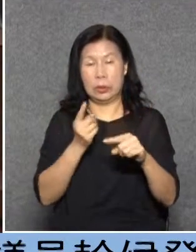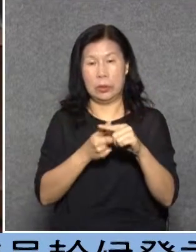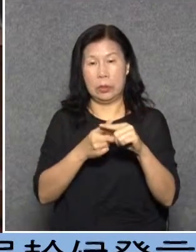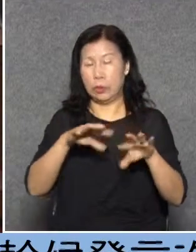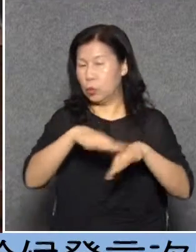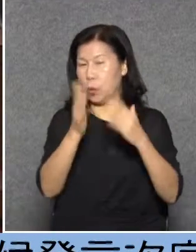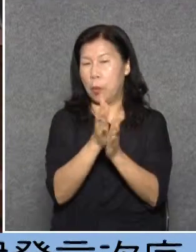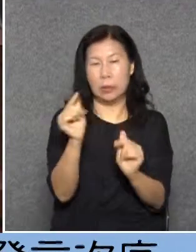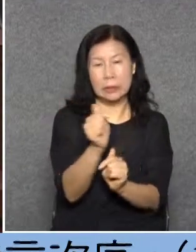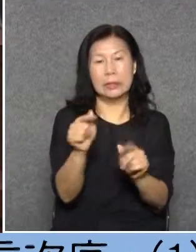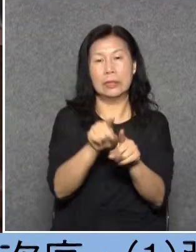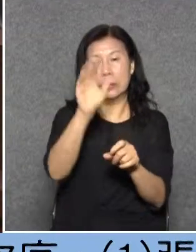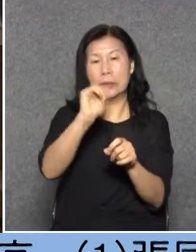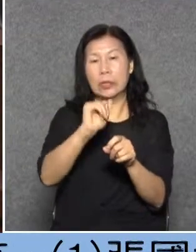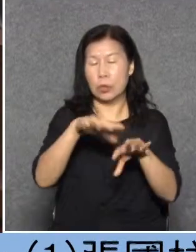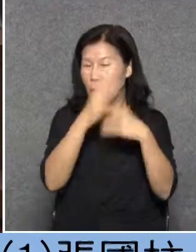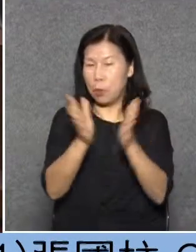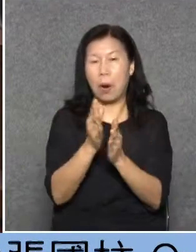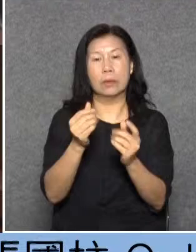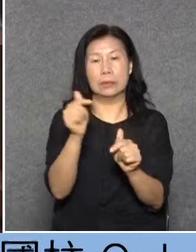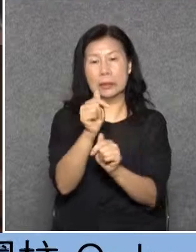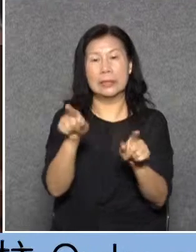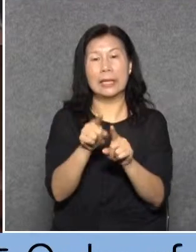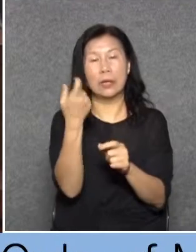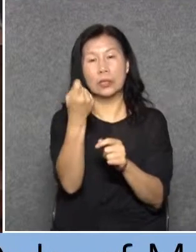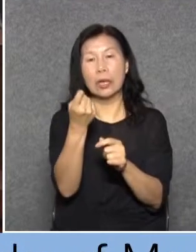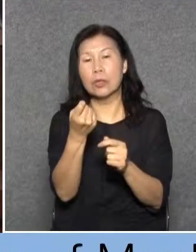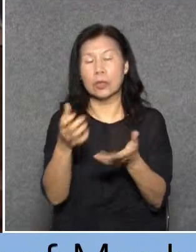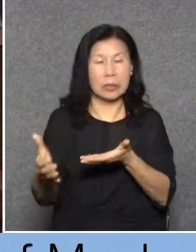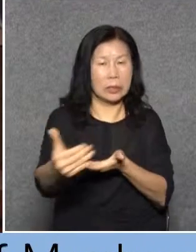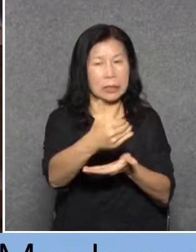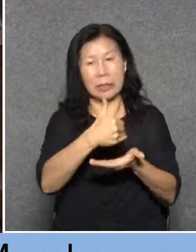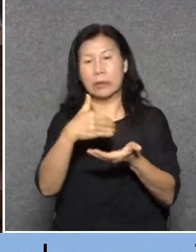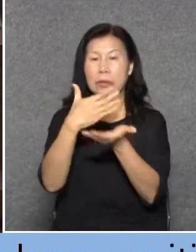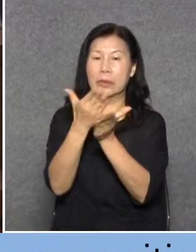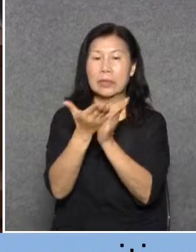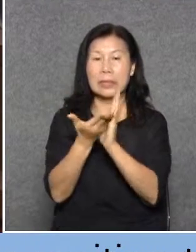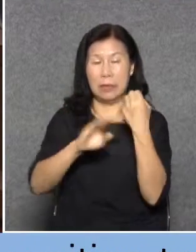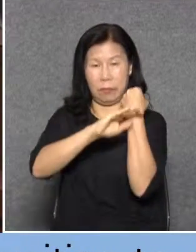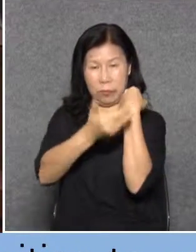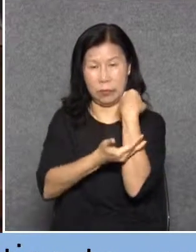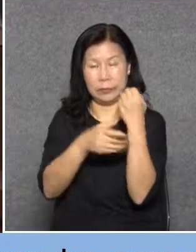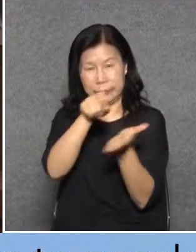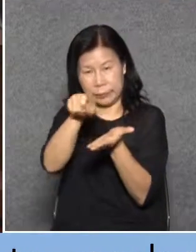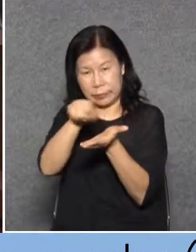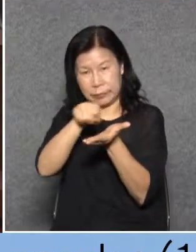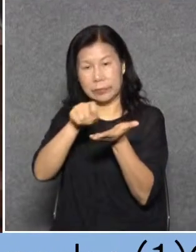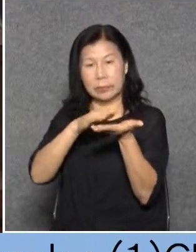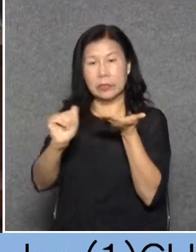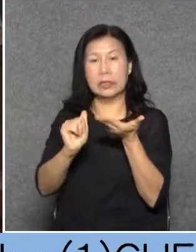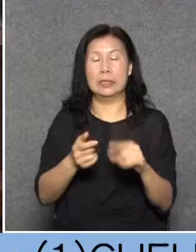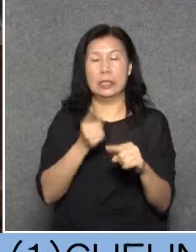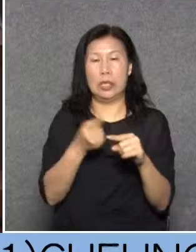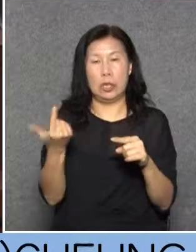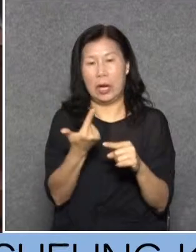好。完完全全咧，係相對容易咁將所有嘅有關嘅法例咧，可以列舉出嚟，而無需要嚟